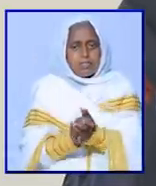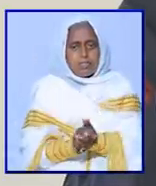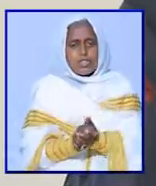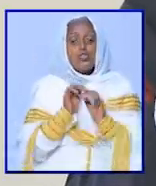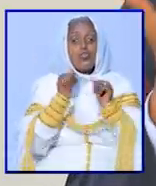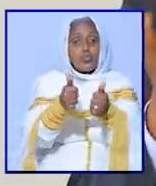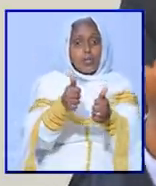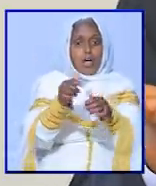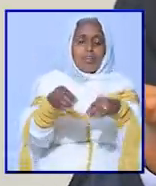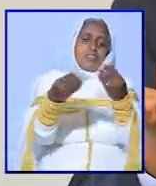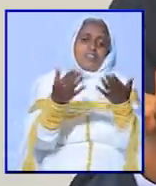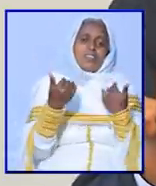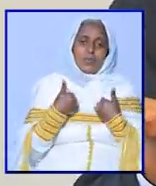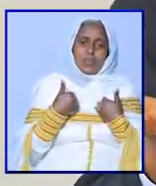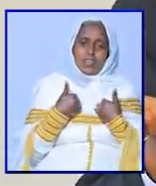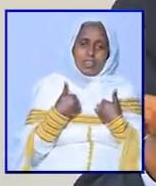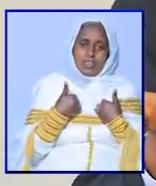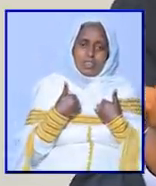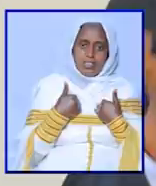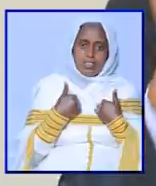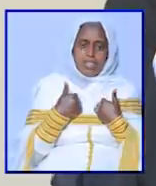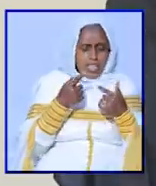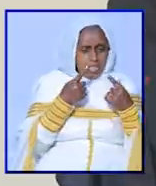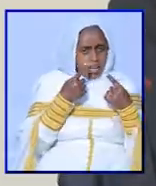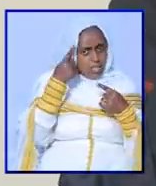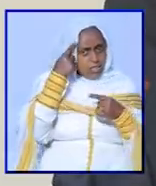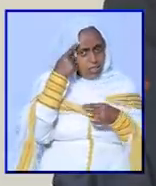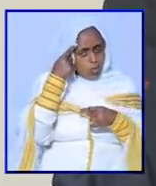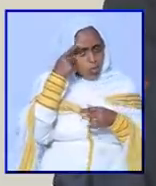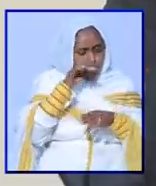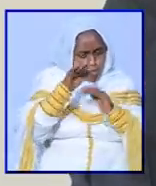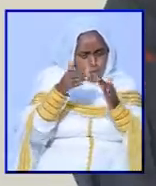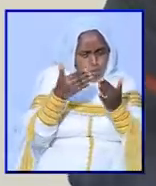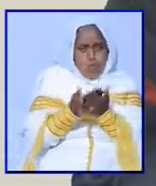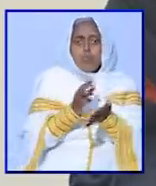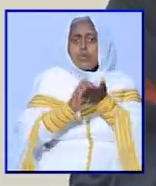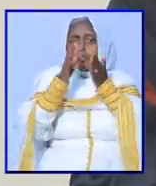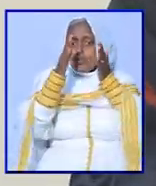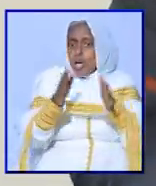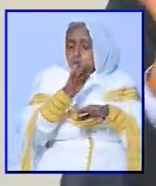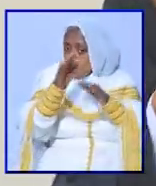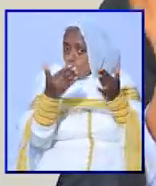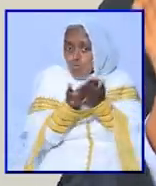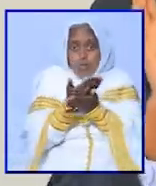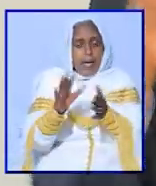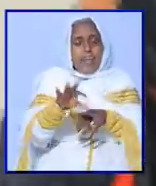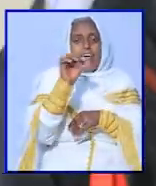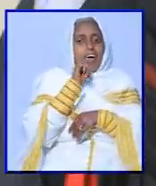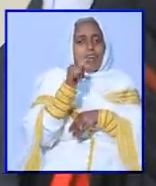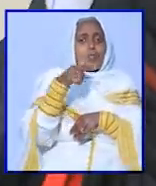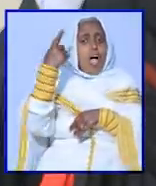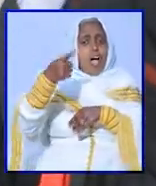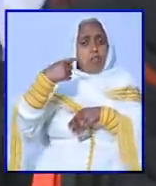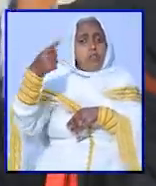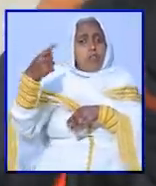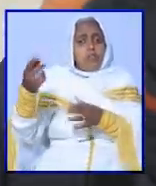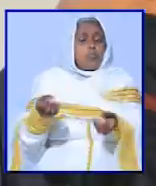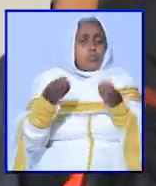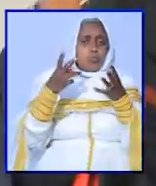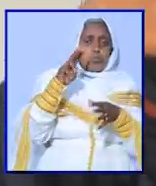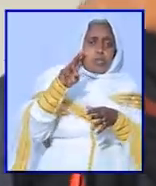አጋንንትን የማሳደድ ስጦታ የተሰጠዋል ብበሉ ሁሉም ቅዱሳን ሁሉን ያገኙ አልፋልፎ